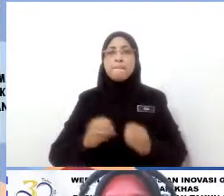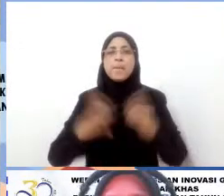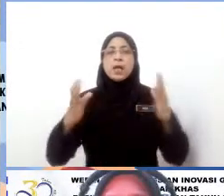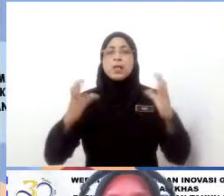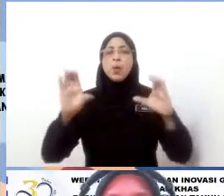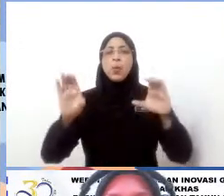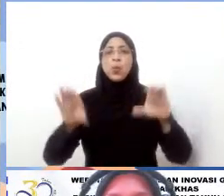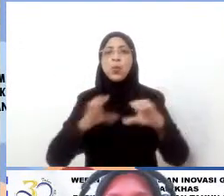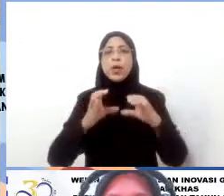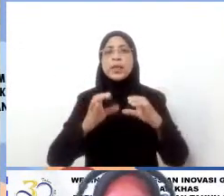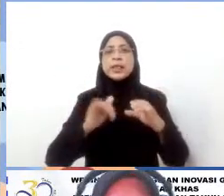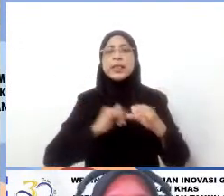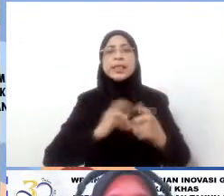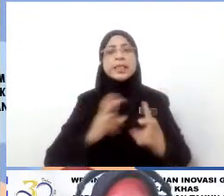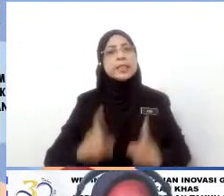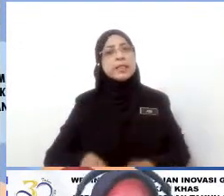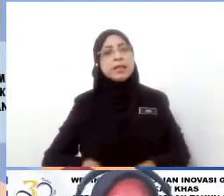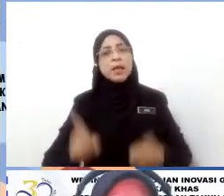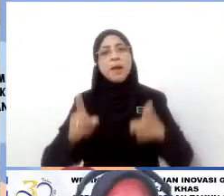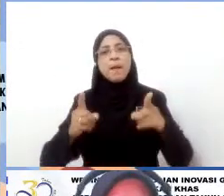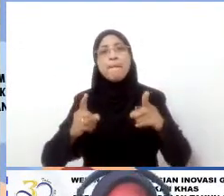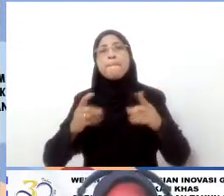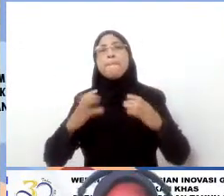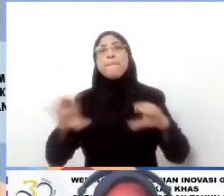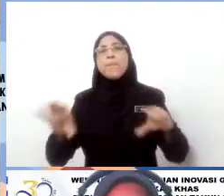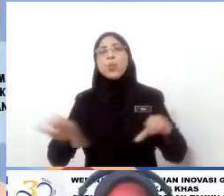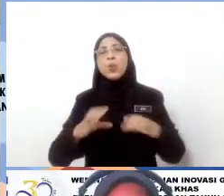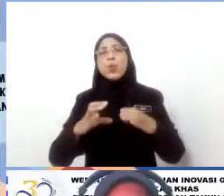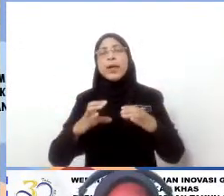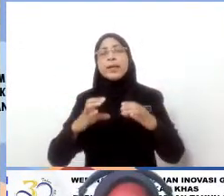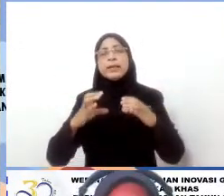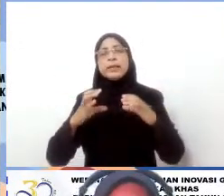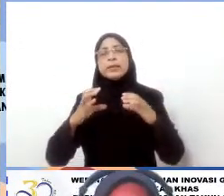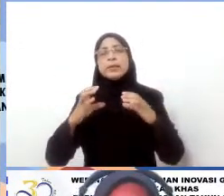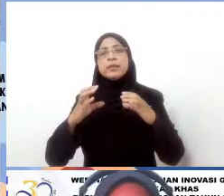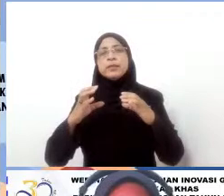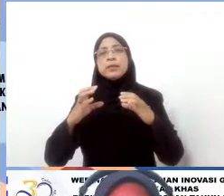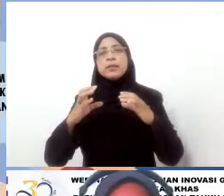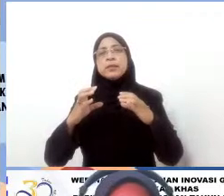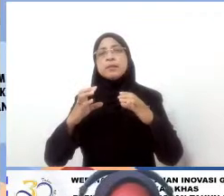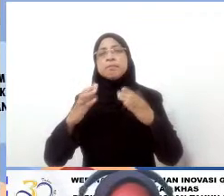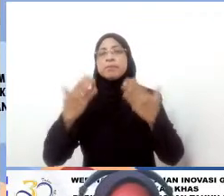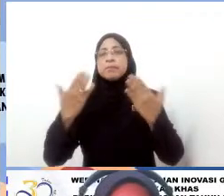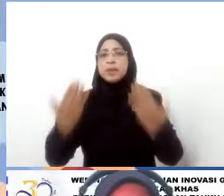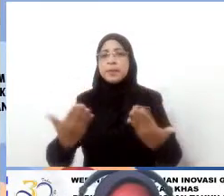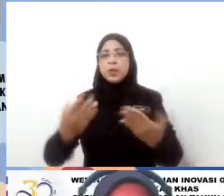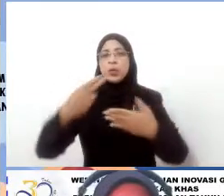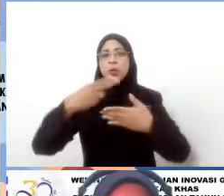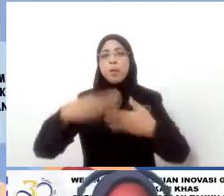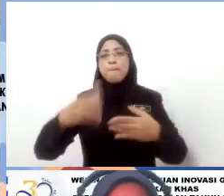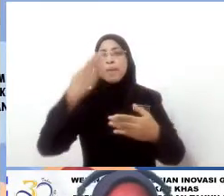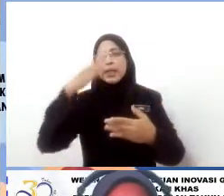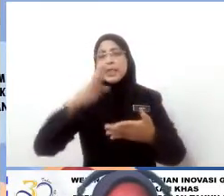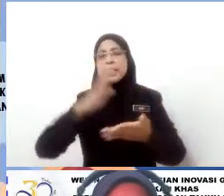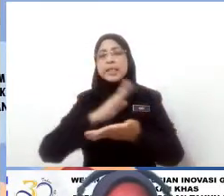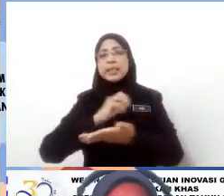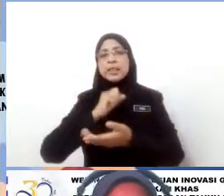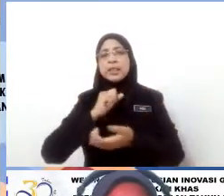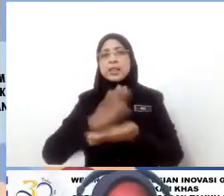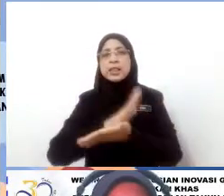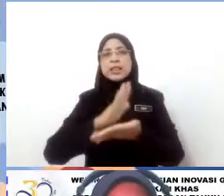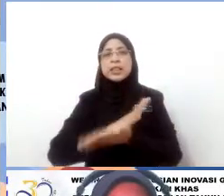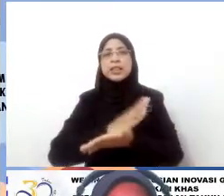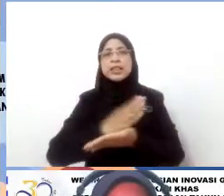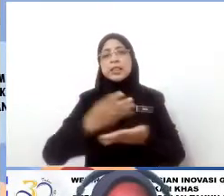sekarang ni saya tengah nak explore apa cara yang terbaik aktiviti-aktiviti hands on STEM untuk anak-anak MBK. Supaya mereka